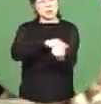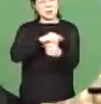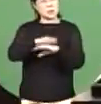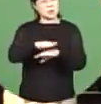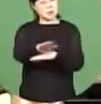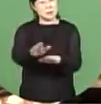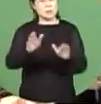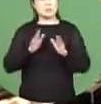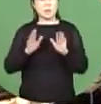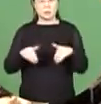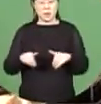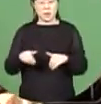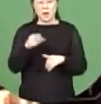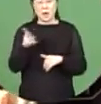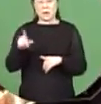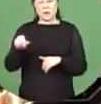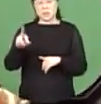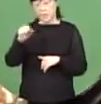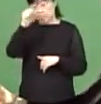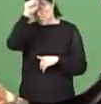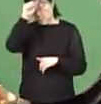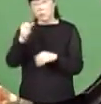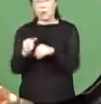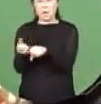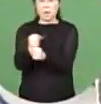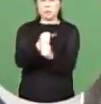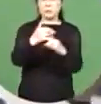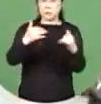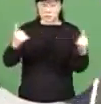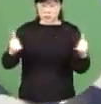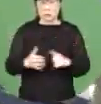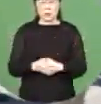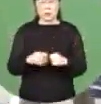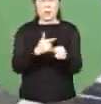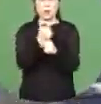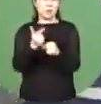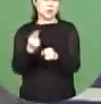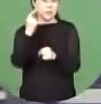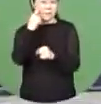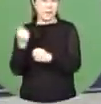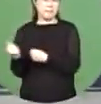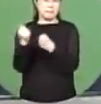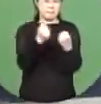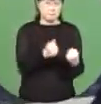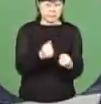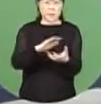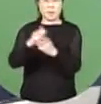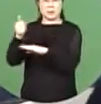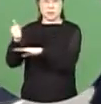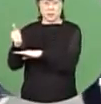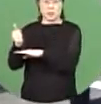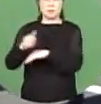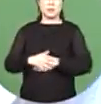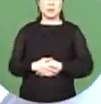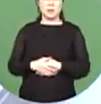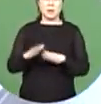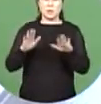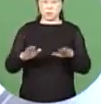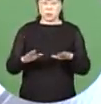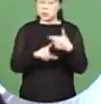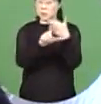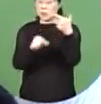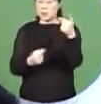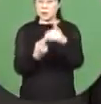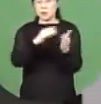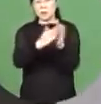侵害を受けたアン線描開封者の方々6年続けての訪問となる飯泉知事はことし6